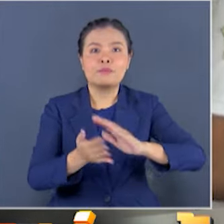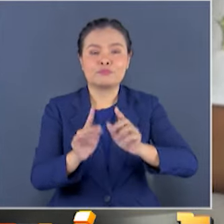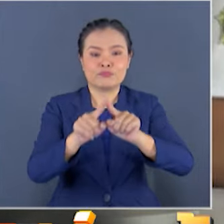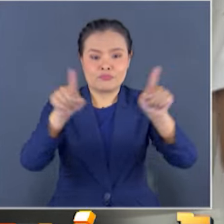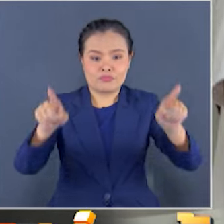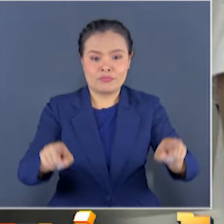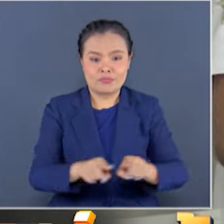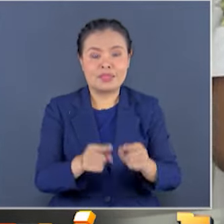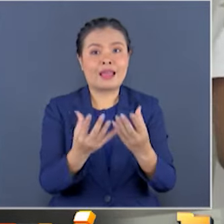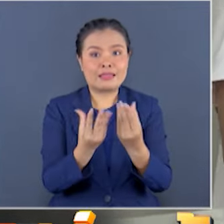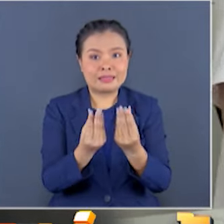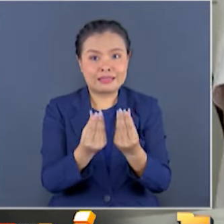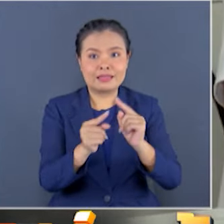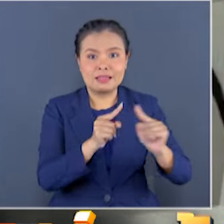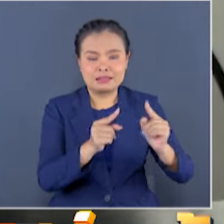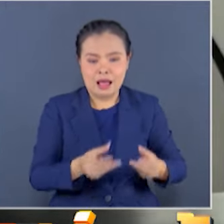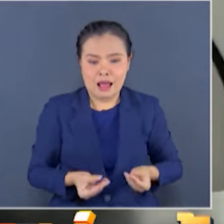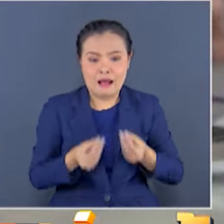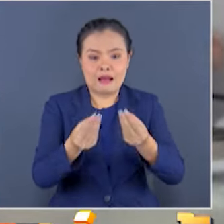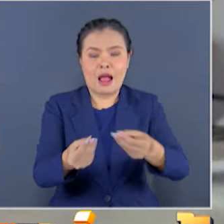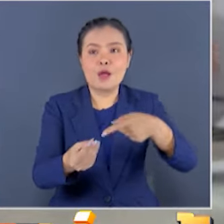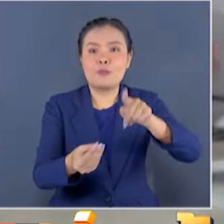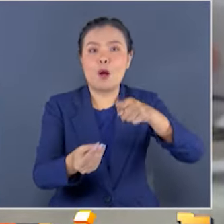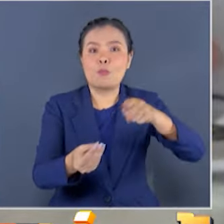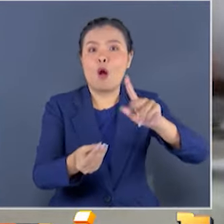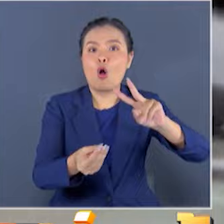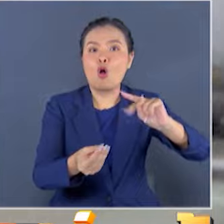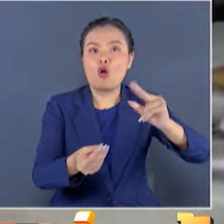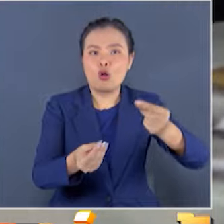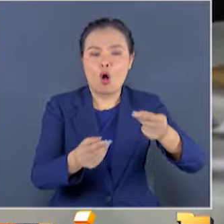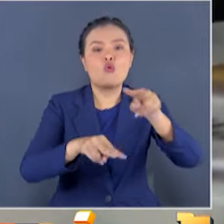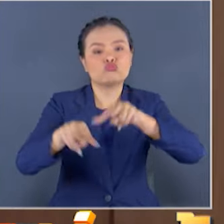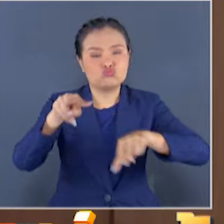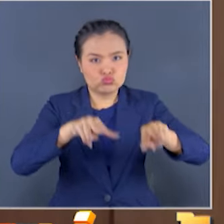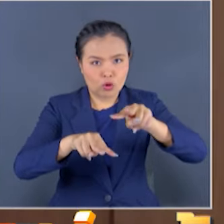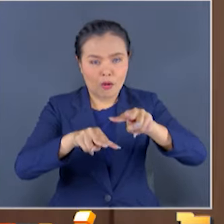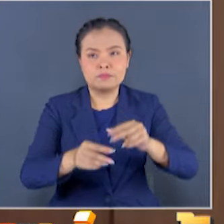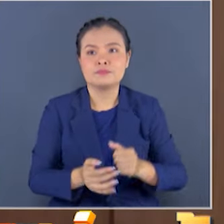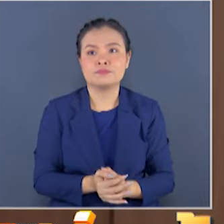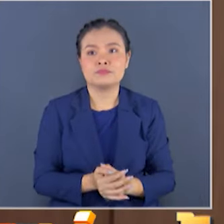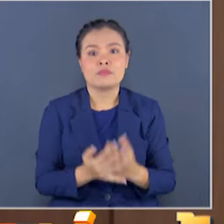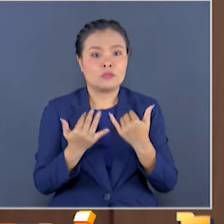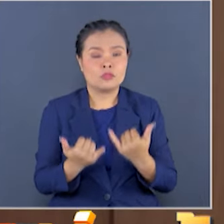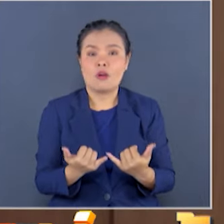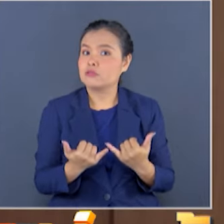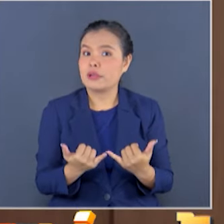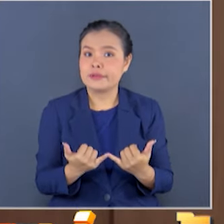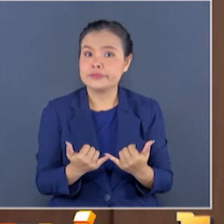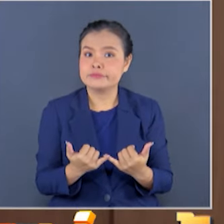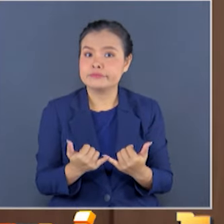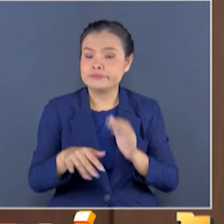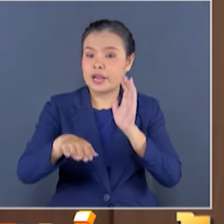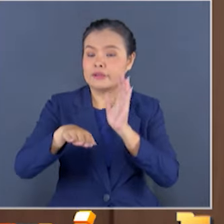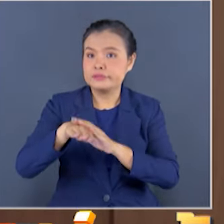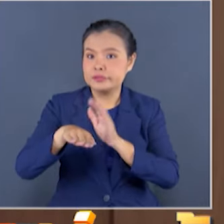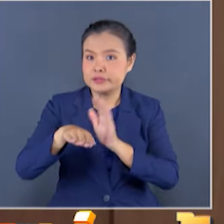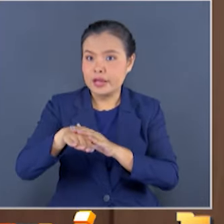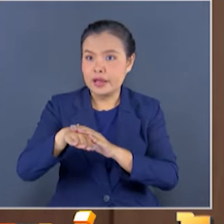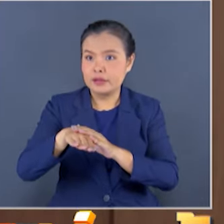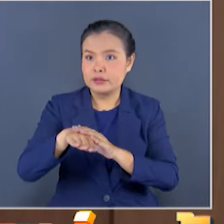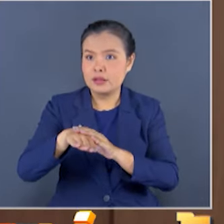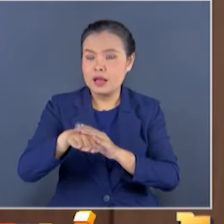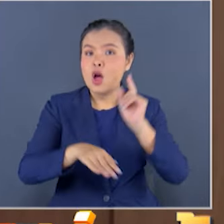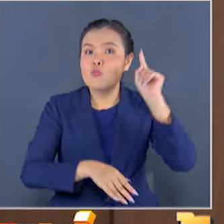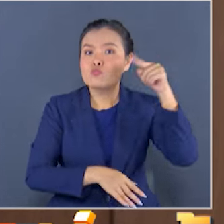อีกหลายแห่งเลยนำมายื่นให้ปปง.ตรวจสอบด้วยค่ะ จนป่านนี้ยังไม่มีการเรียกมาด